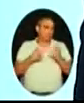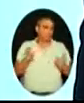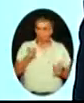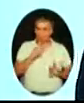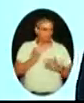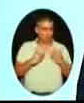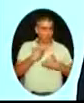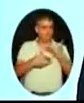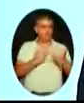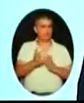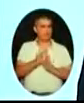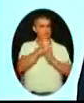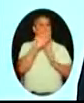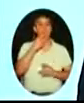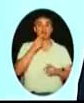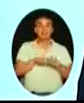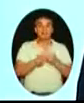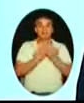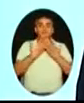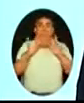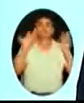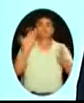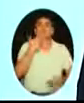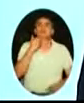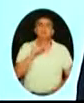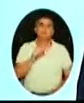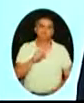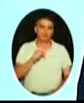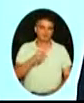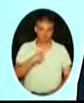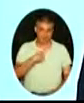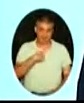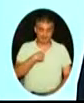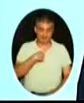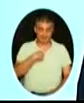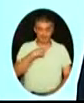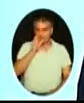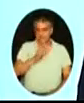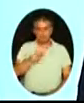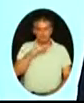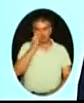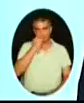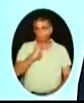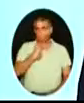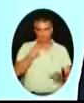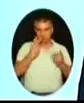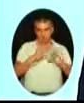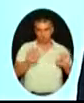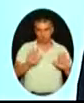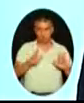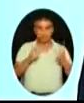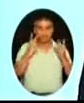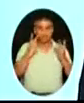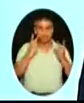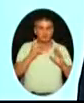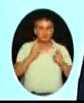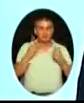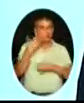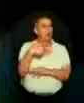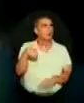לאן שצריך. כשמדובר על נזקים אדירים למדינת ישראל, אני, הבן אדם אהוד ברק, הוא לא חשוב. מה שחשוב זה מה